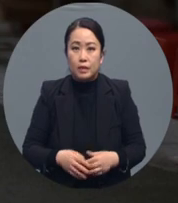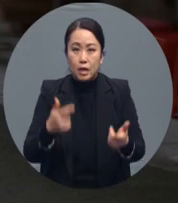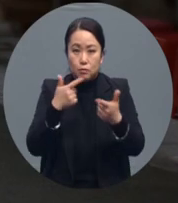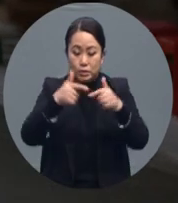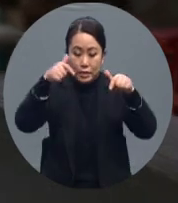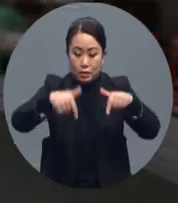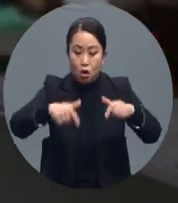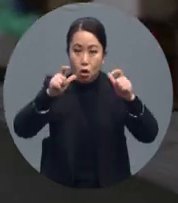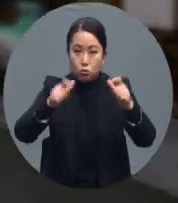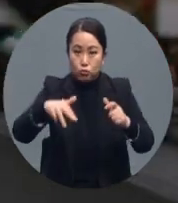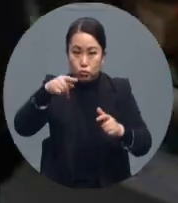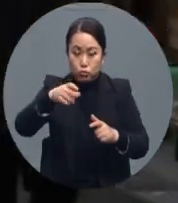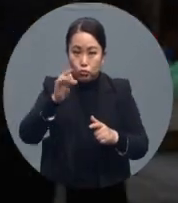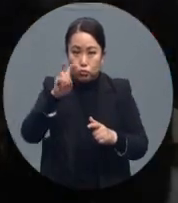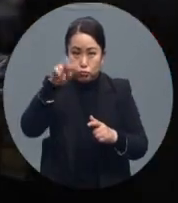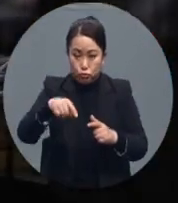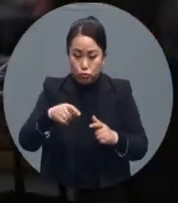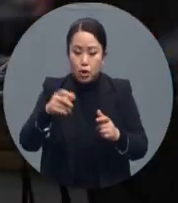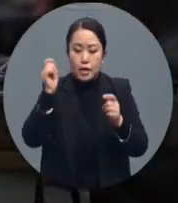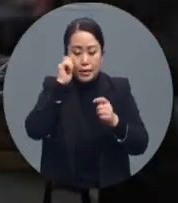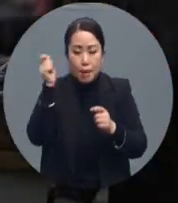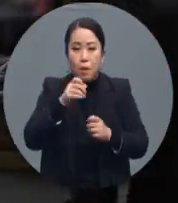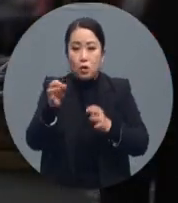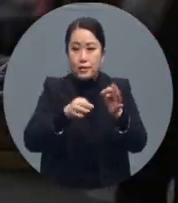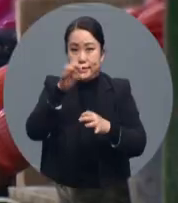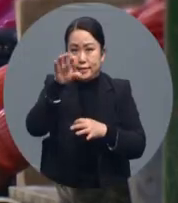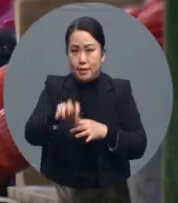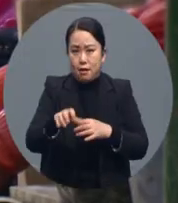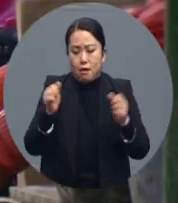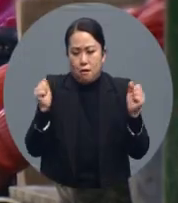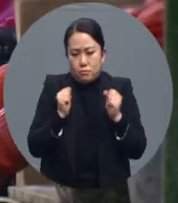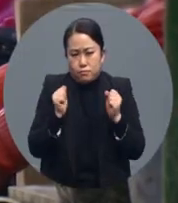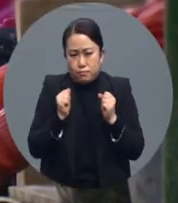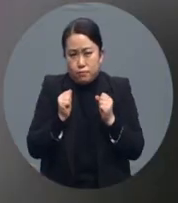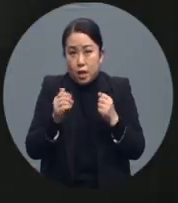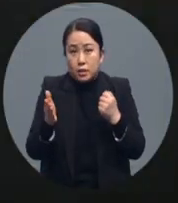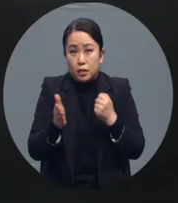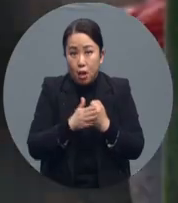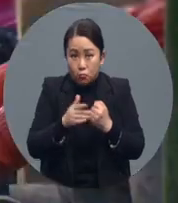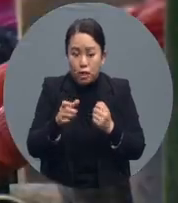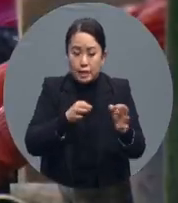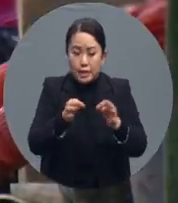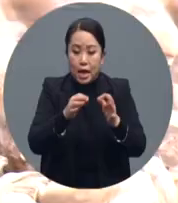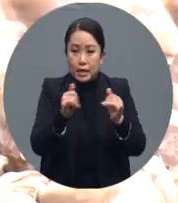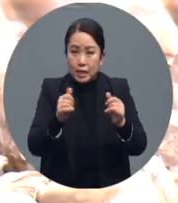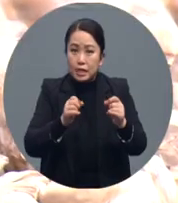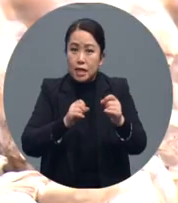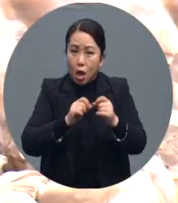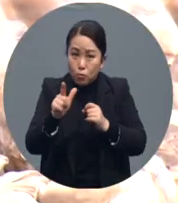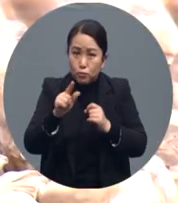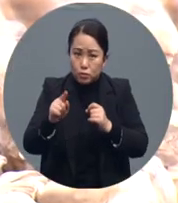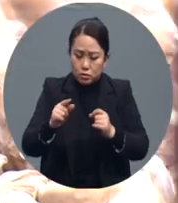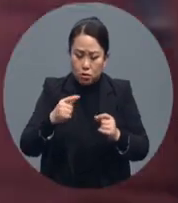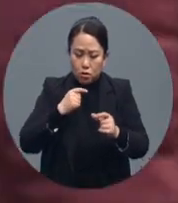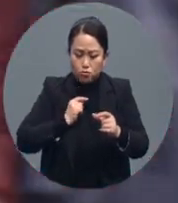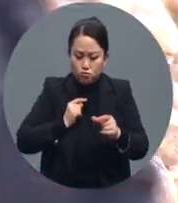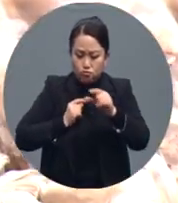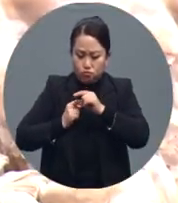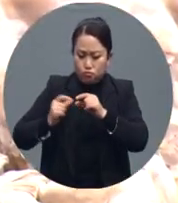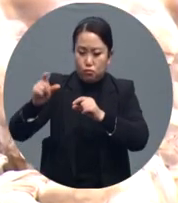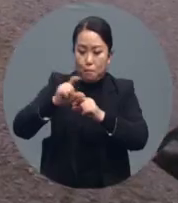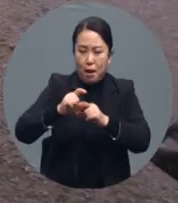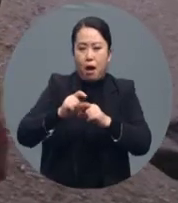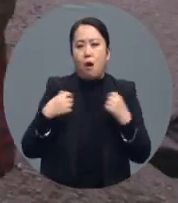부산 서구 충무동 새벽시장입니다. 차가운 공기가 엄습하면서 상인들 대부분은 두 겹, 세 겹 옷을